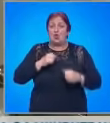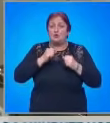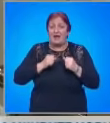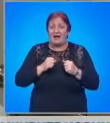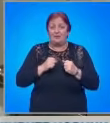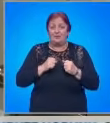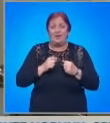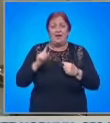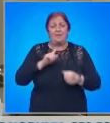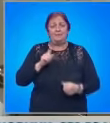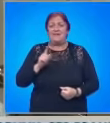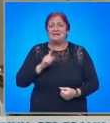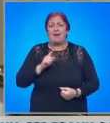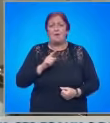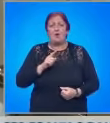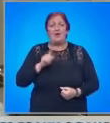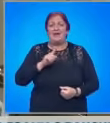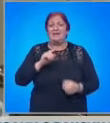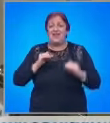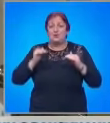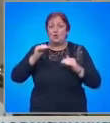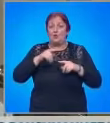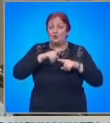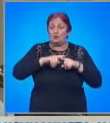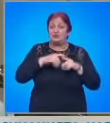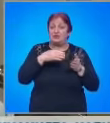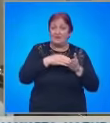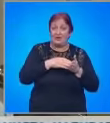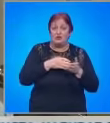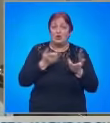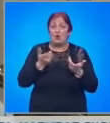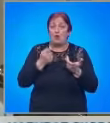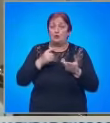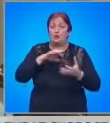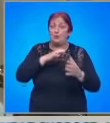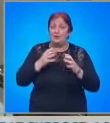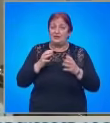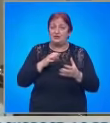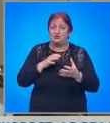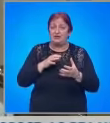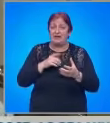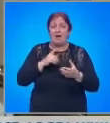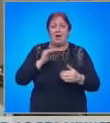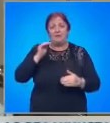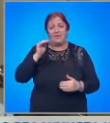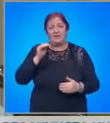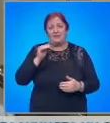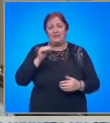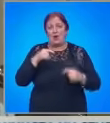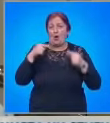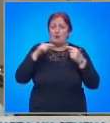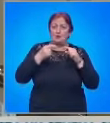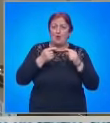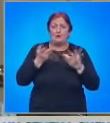очаквам не само и не толкова по юридически причини, колкото по политически да бъдат